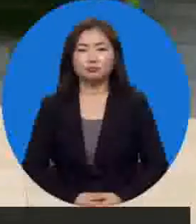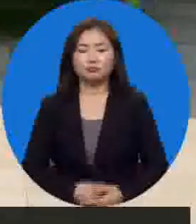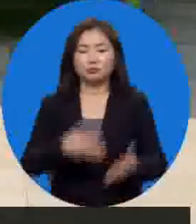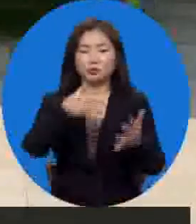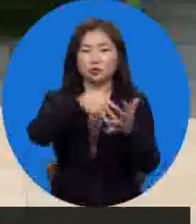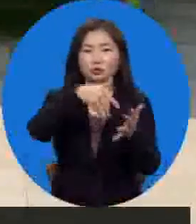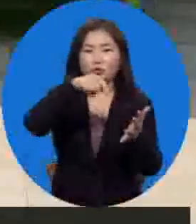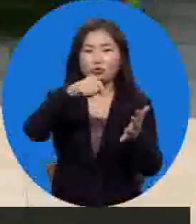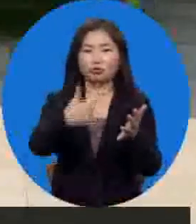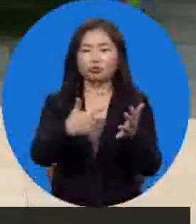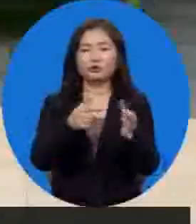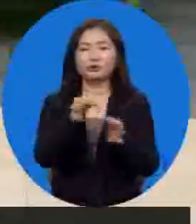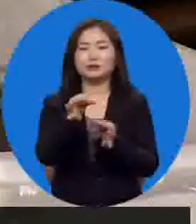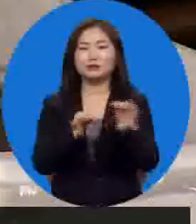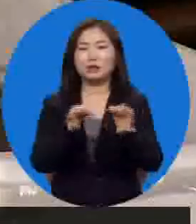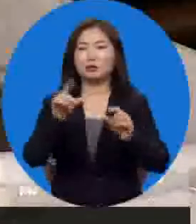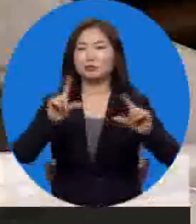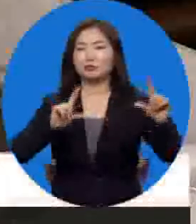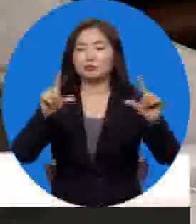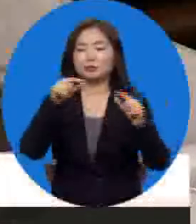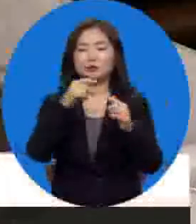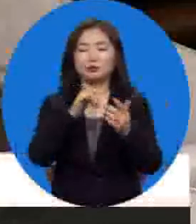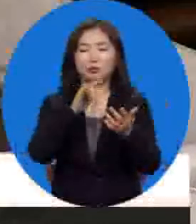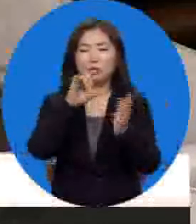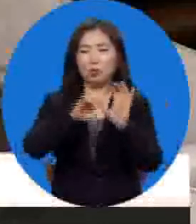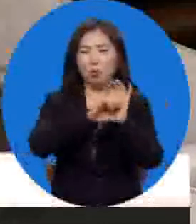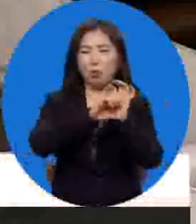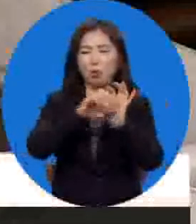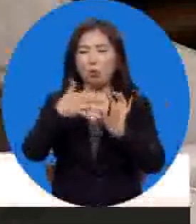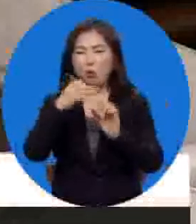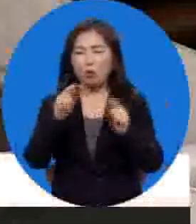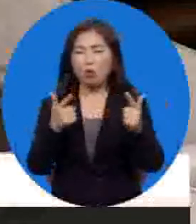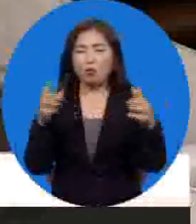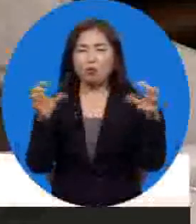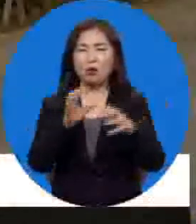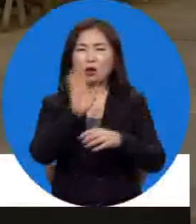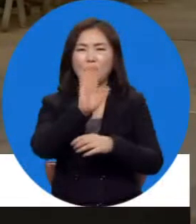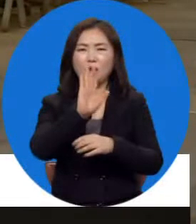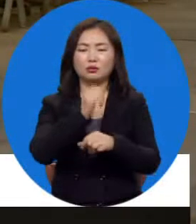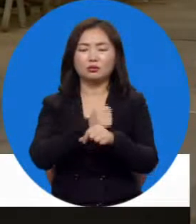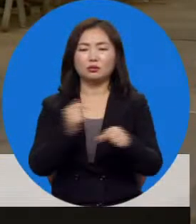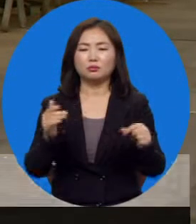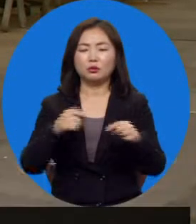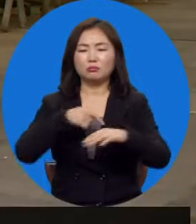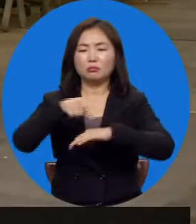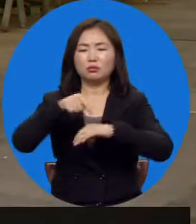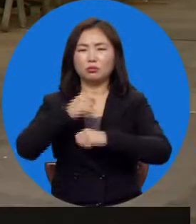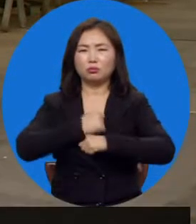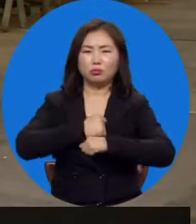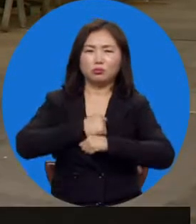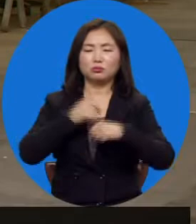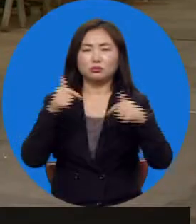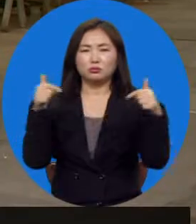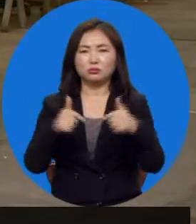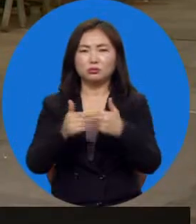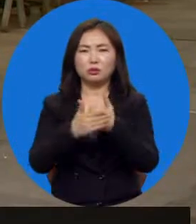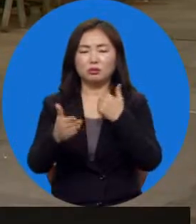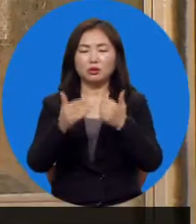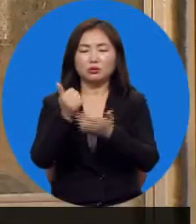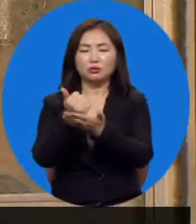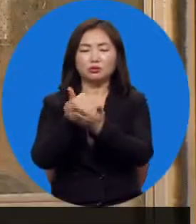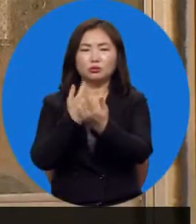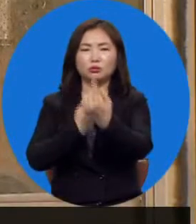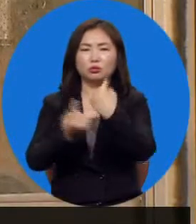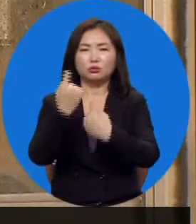청송군 의한 전통시장 신종 코로나 여파로 모임이 자제 되고 주민들의 매출도 줄면서 손님의 발길이